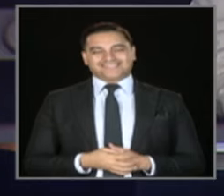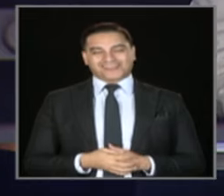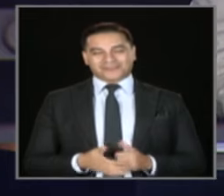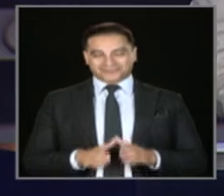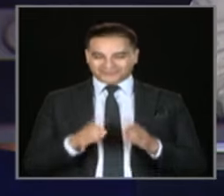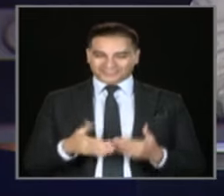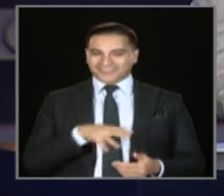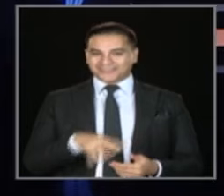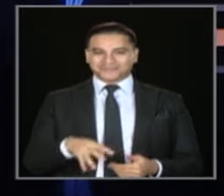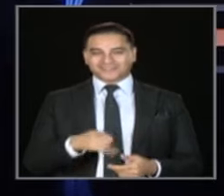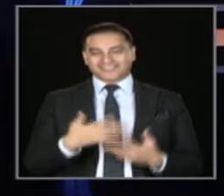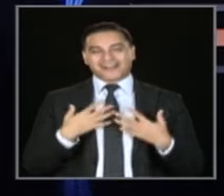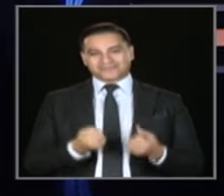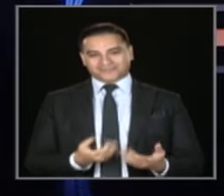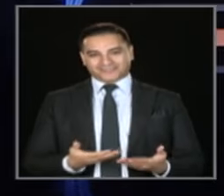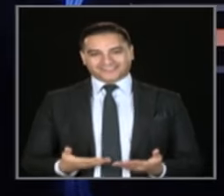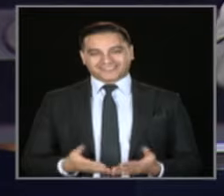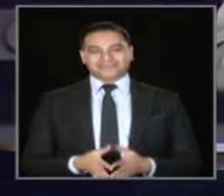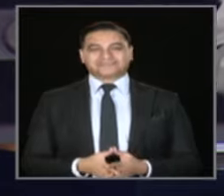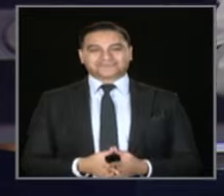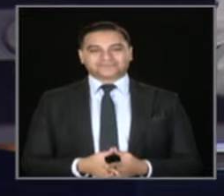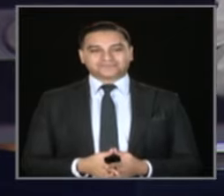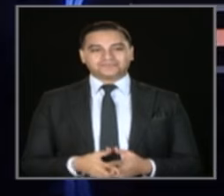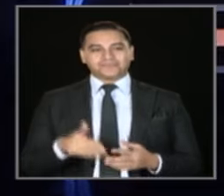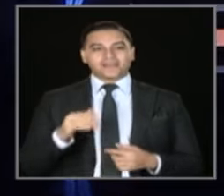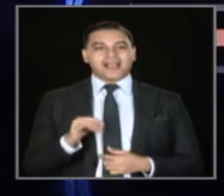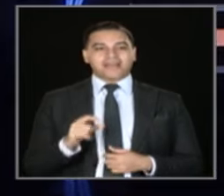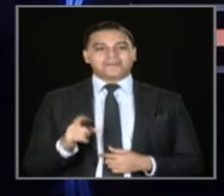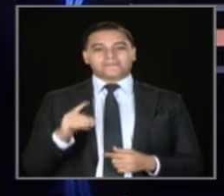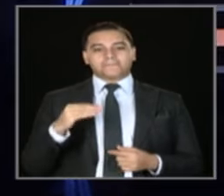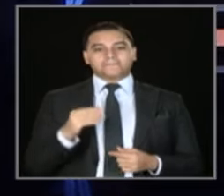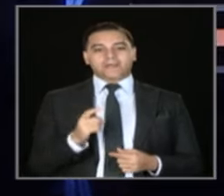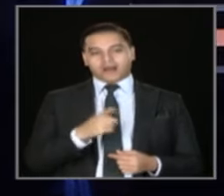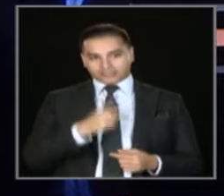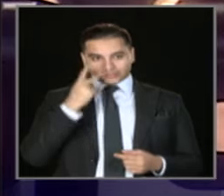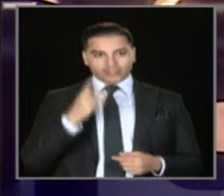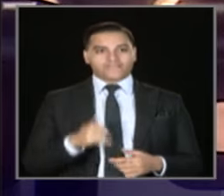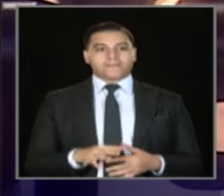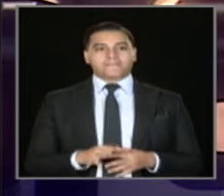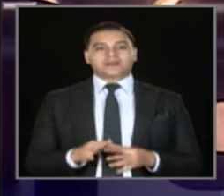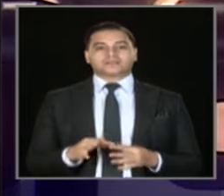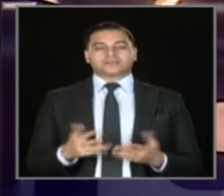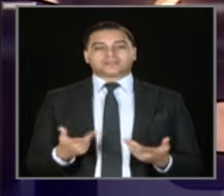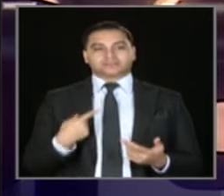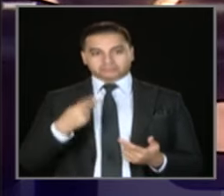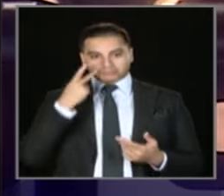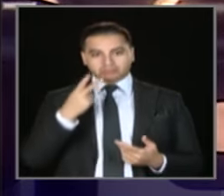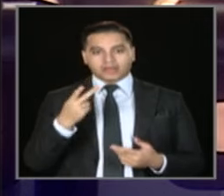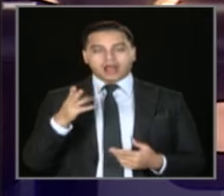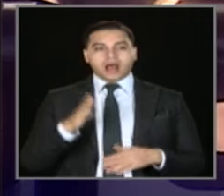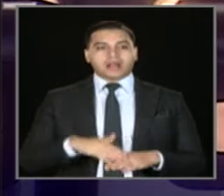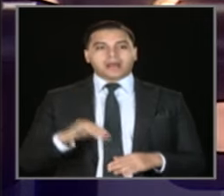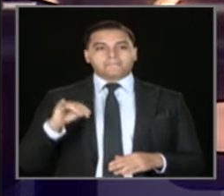فريق رمسيس الحمد لله على السلامه. الله يسلم حضرتك. ايمن بحر، ايه رايك في الموسم ده؟ ايه اللي بيحصل فيه؟ هو يمكن زي ما محمود سمير